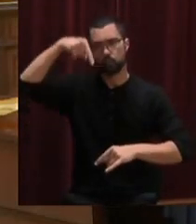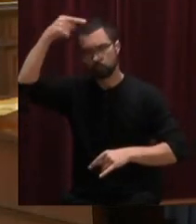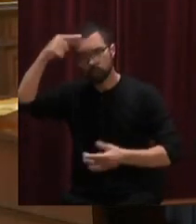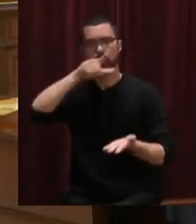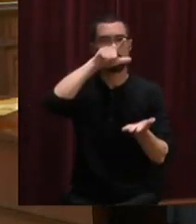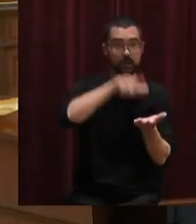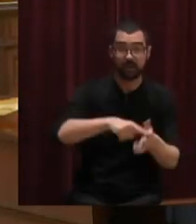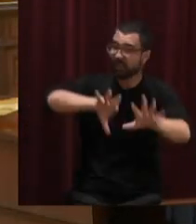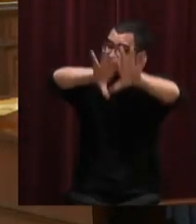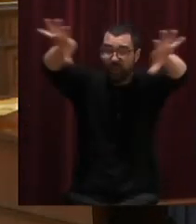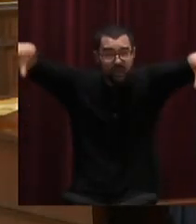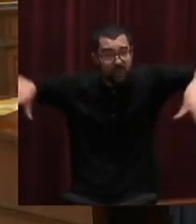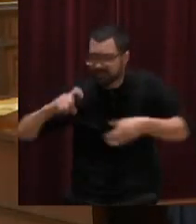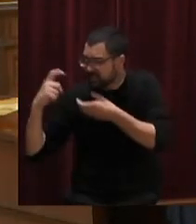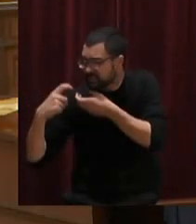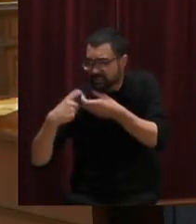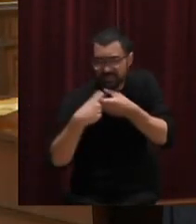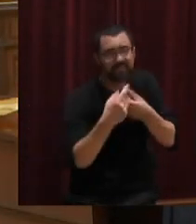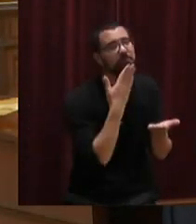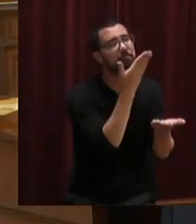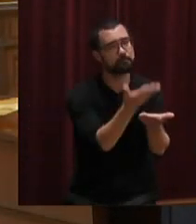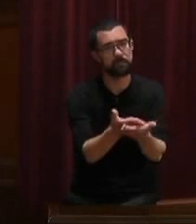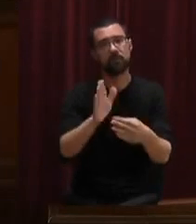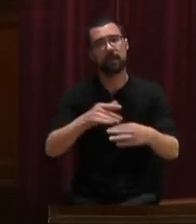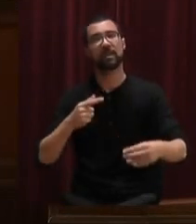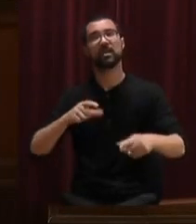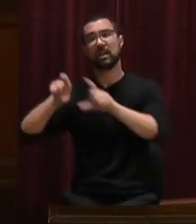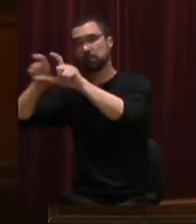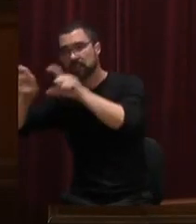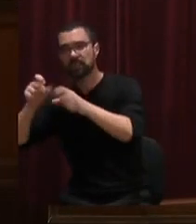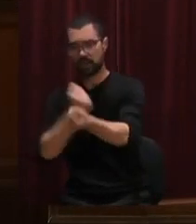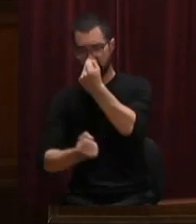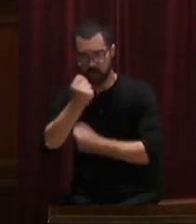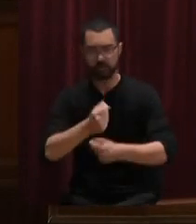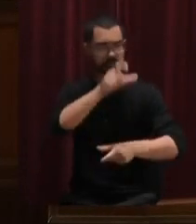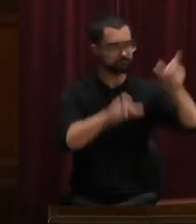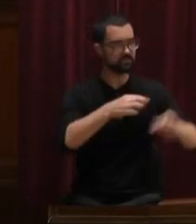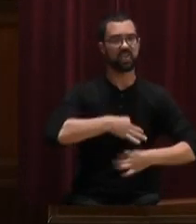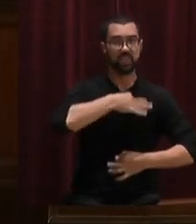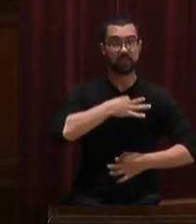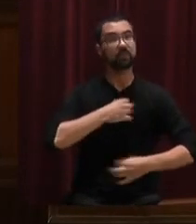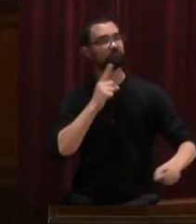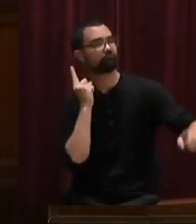s'incorporin a un acord de país en tota la societat civil i econòmica, que ja ha demostrat que té múscul i que